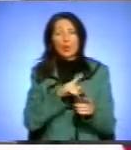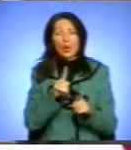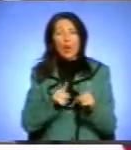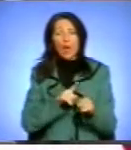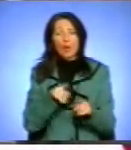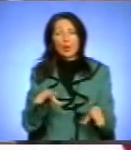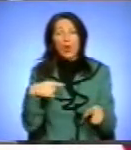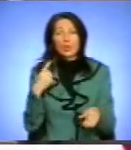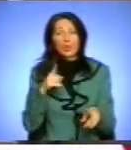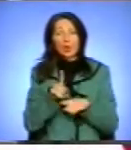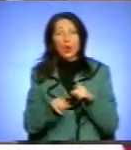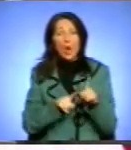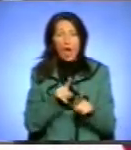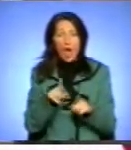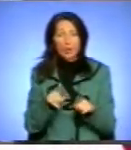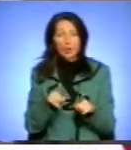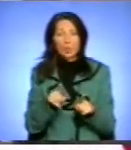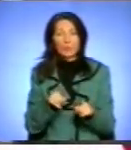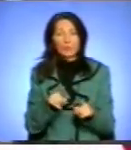радою